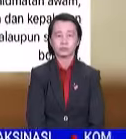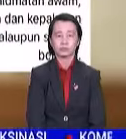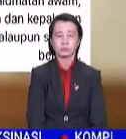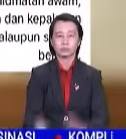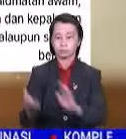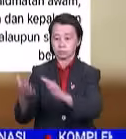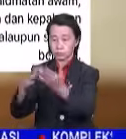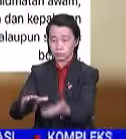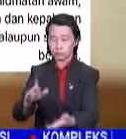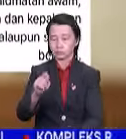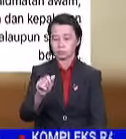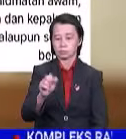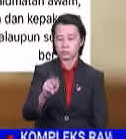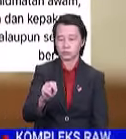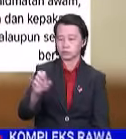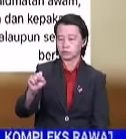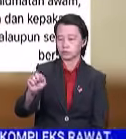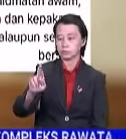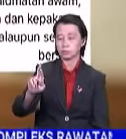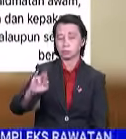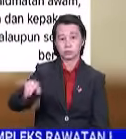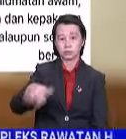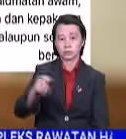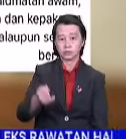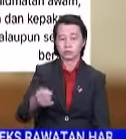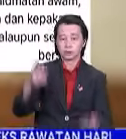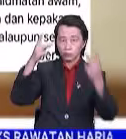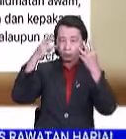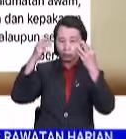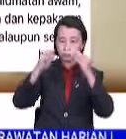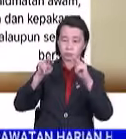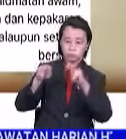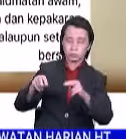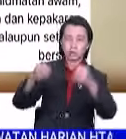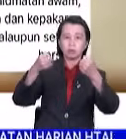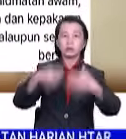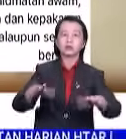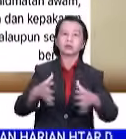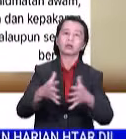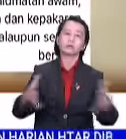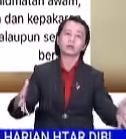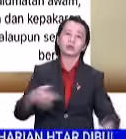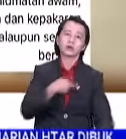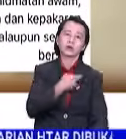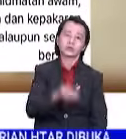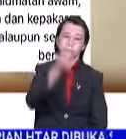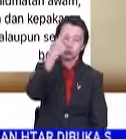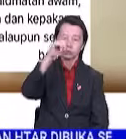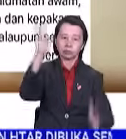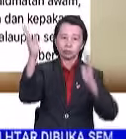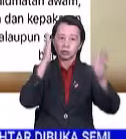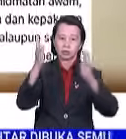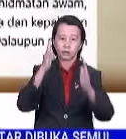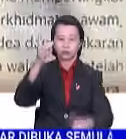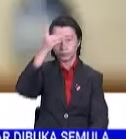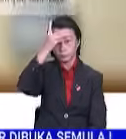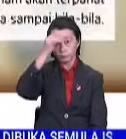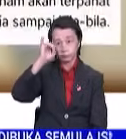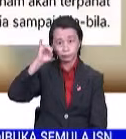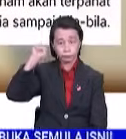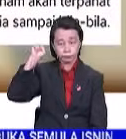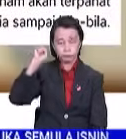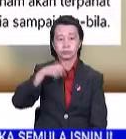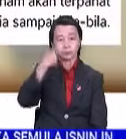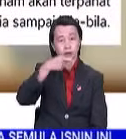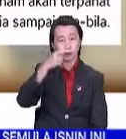pemergian ton Ahmad Fauzi juga disifatkan penerimaan UI sebagai kehilangan besar buat negara Dato Sri Ismail Sabri aku